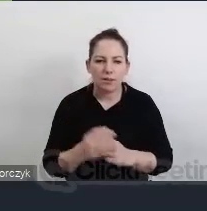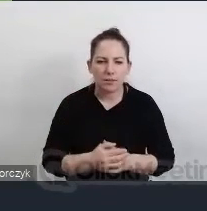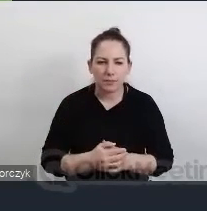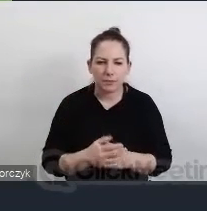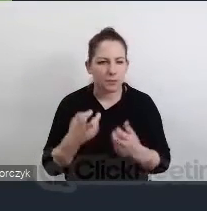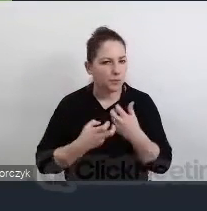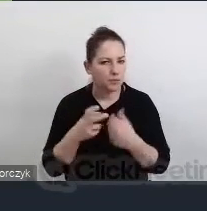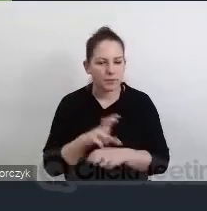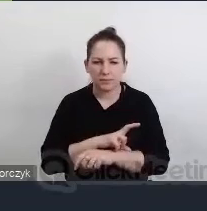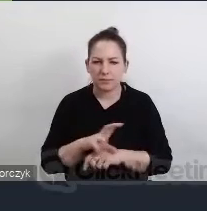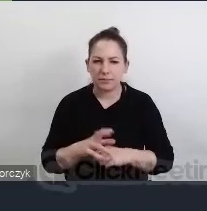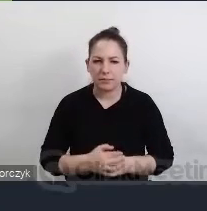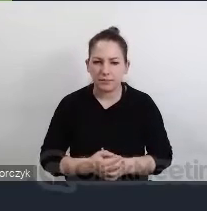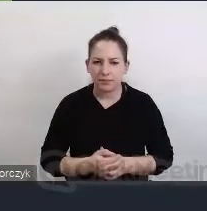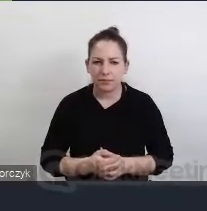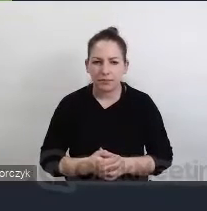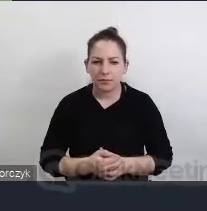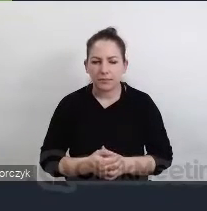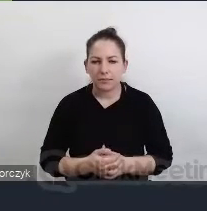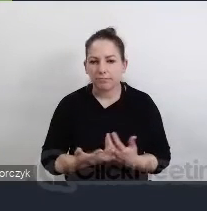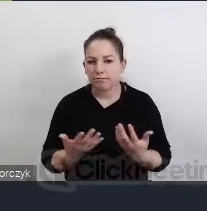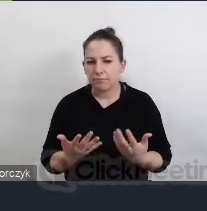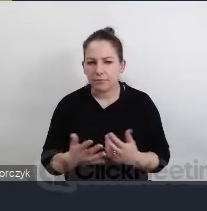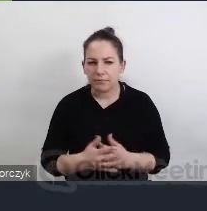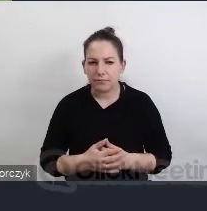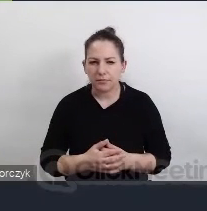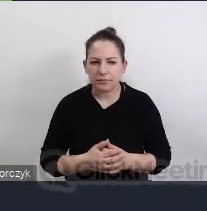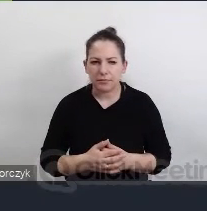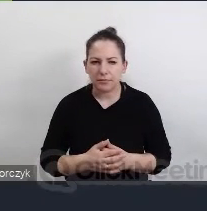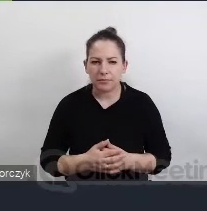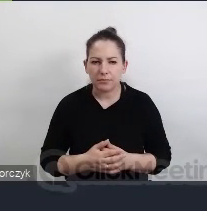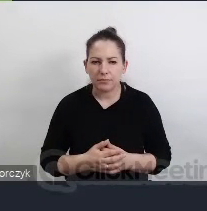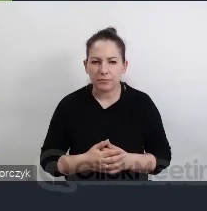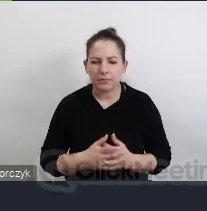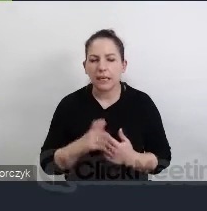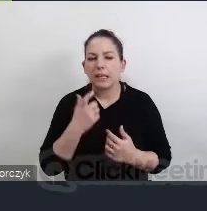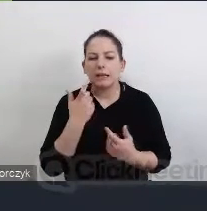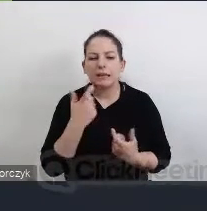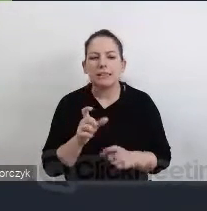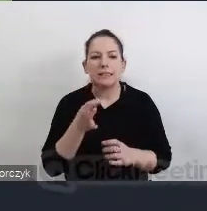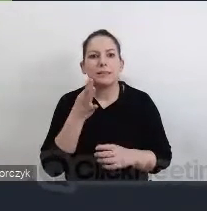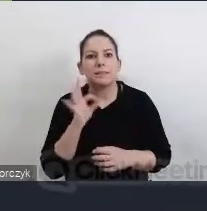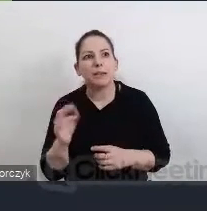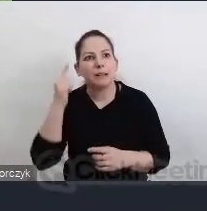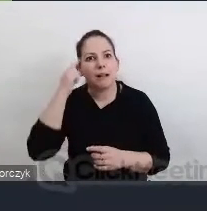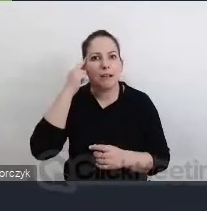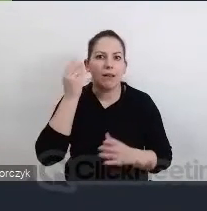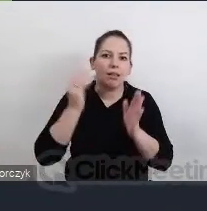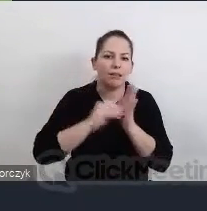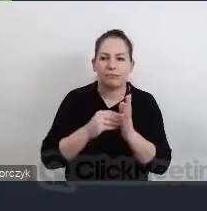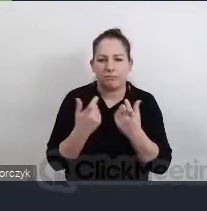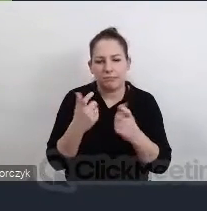mamy. Także no, chyba no, nic tu specjalnie tak na czekaniu nie wymyślę. Dziękuję.